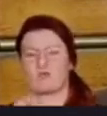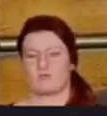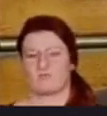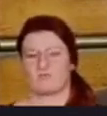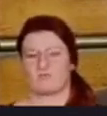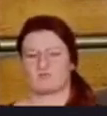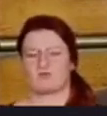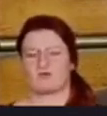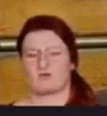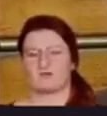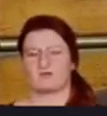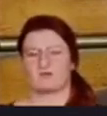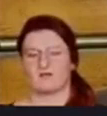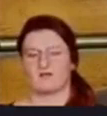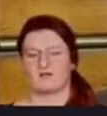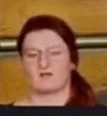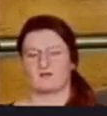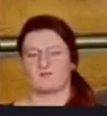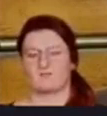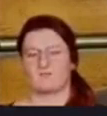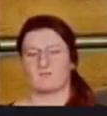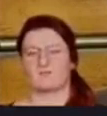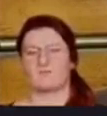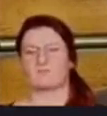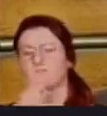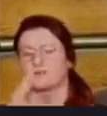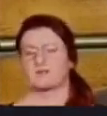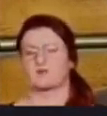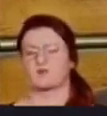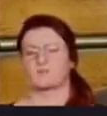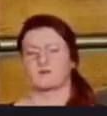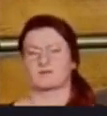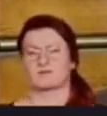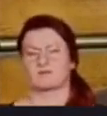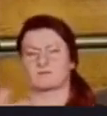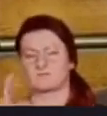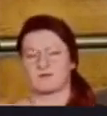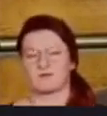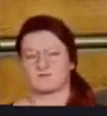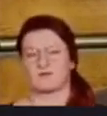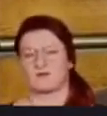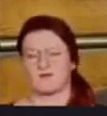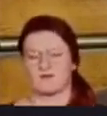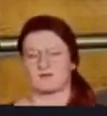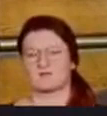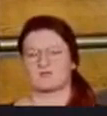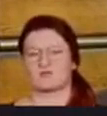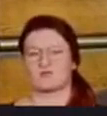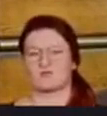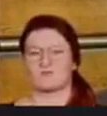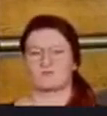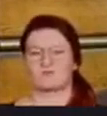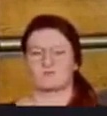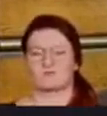tak merytorycznie, natomiast ja mam pytanie bardziej do pana prezydenta i do państwa radnych, niżeli do pana inwestora.